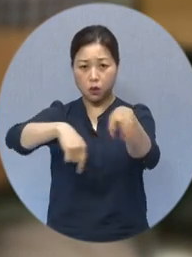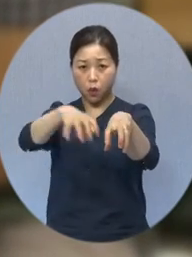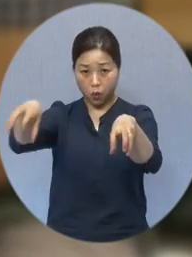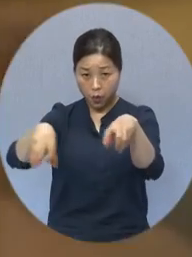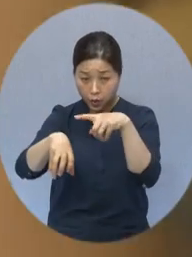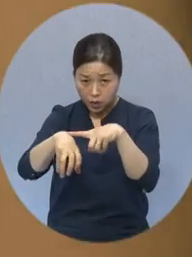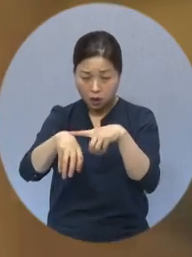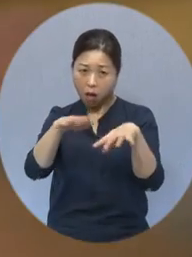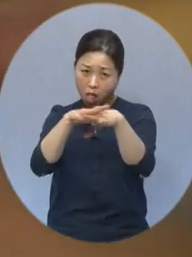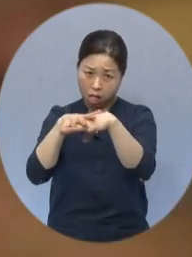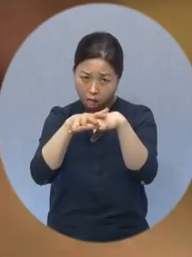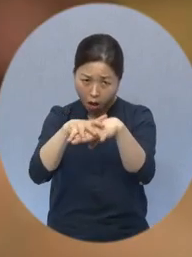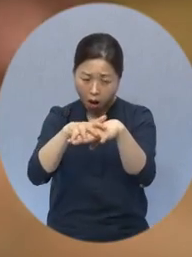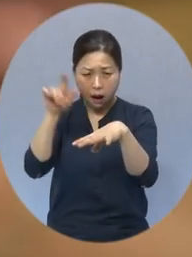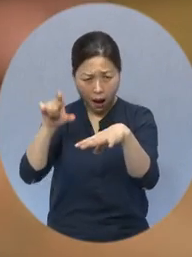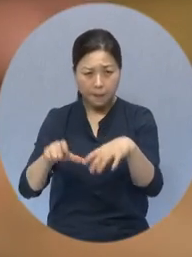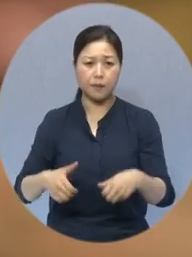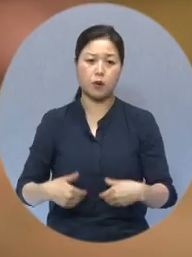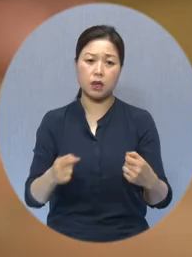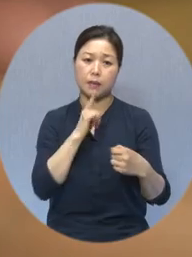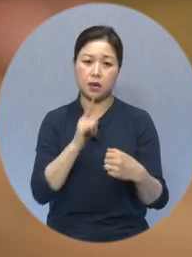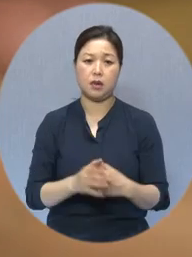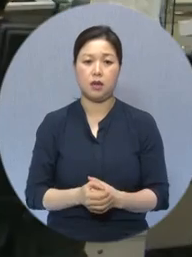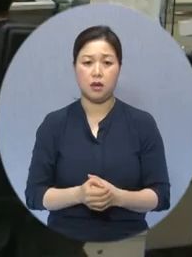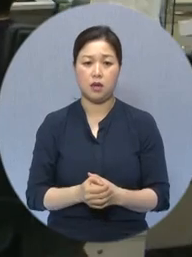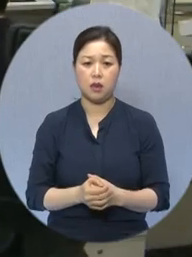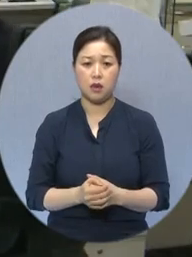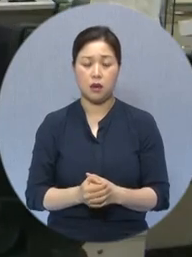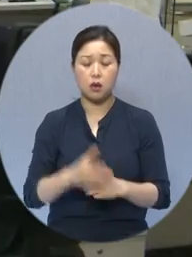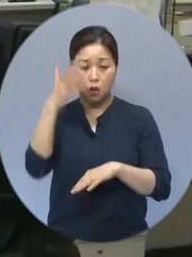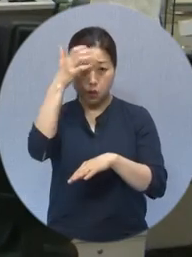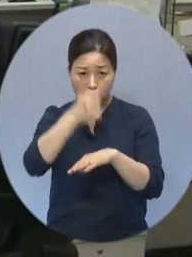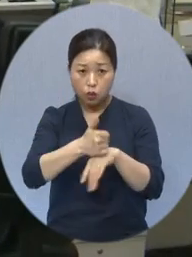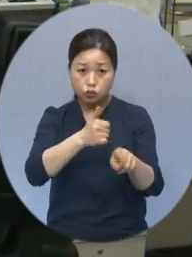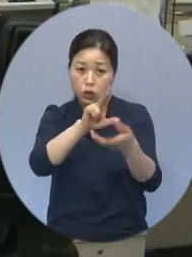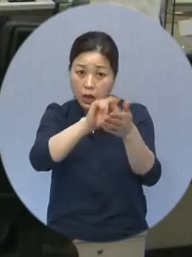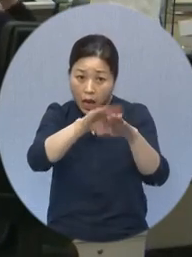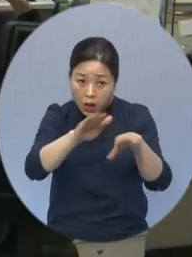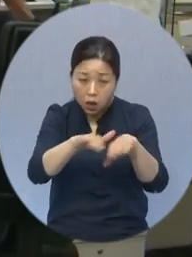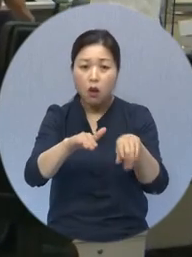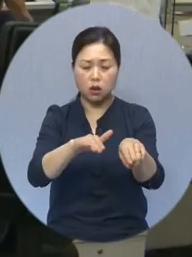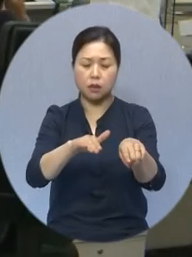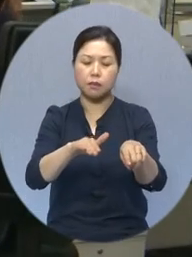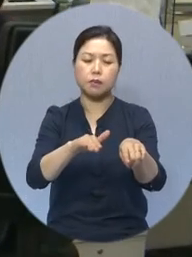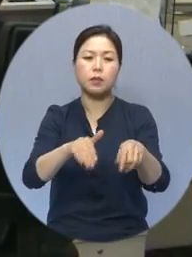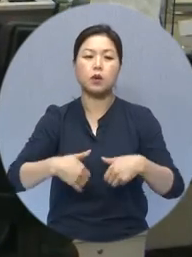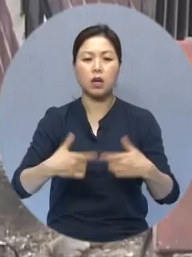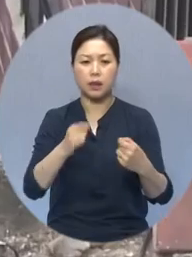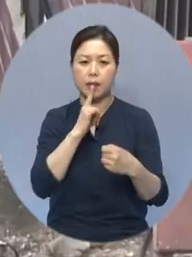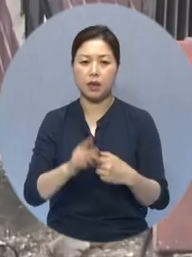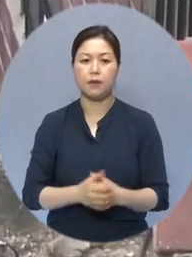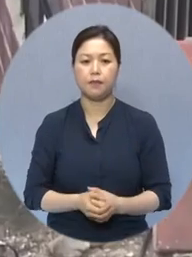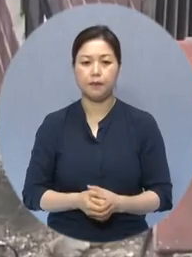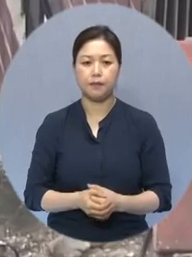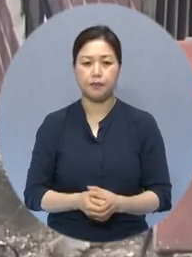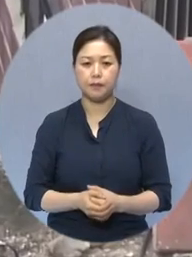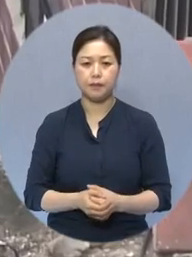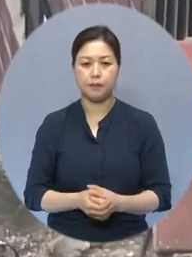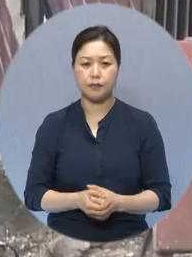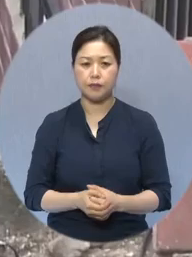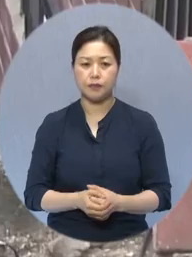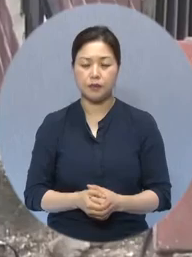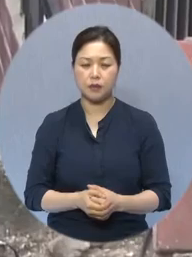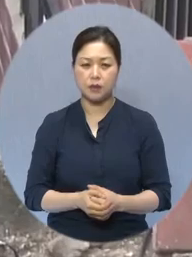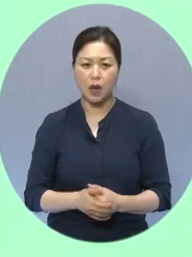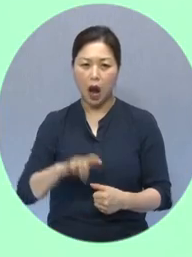마련 을 강조했습니다 이를 통해 근본적인 문제 해결에 나서야 한다는 주장입니다 계속해서 반복되는